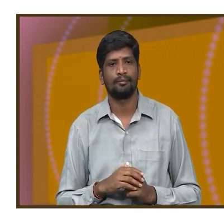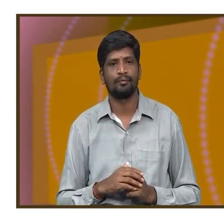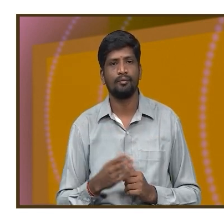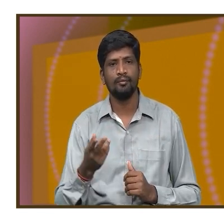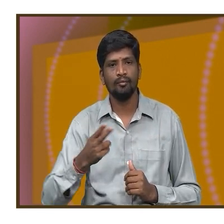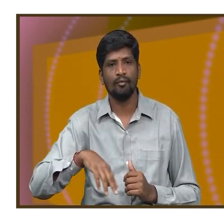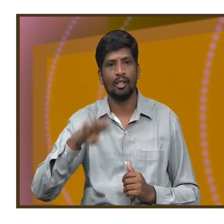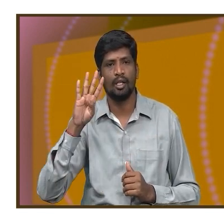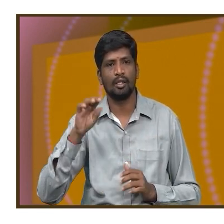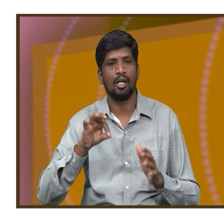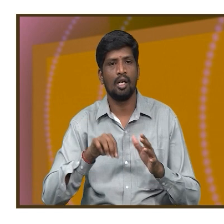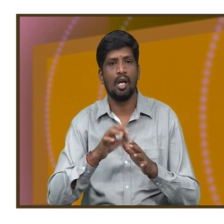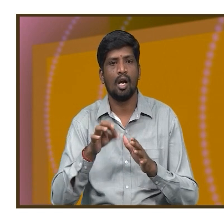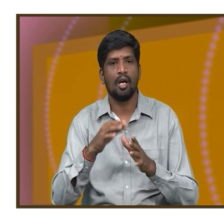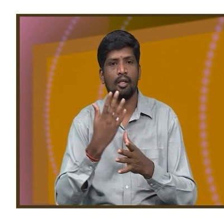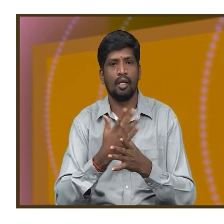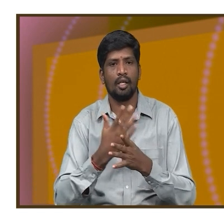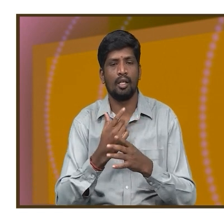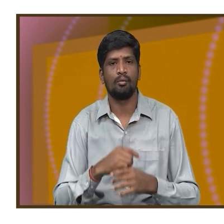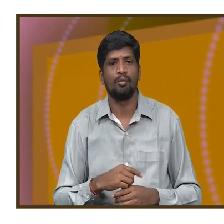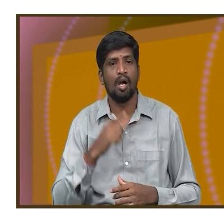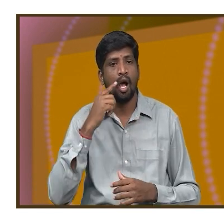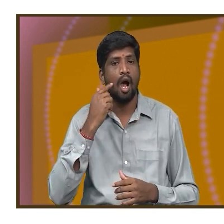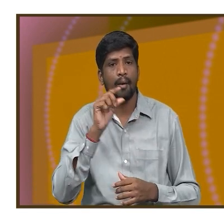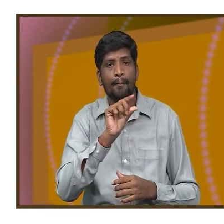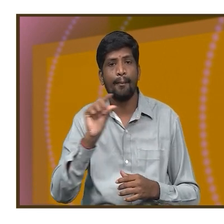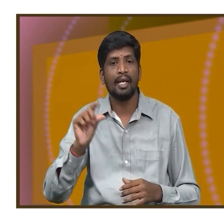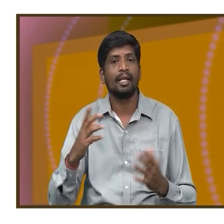கூறலாம். காலனி தைக்கும் தொழிலாயினுடைய பெயர்